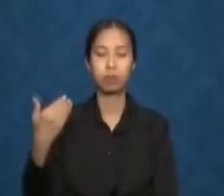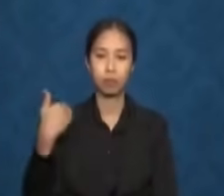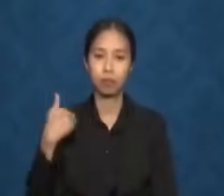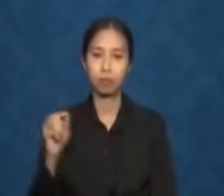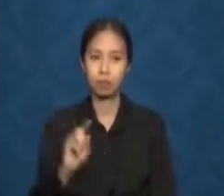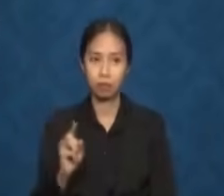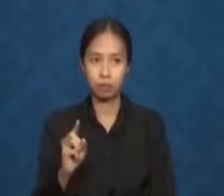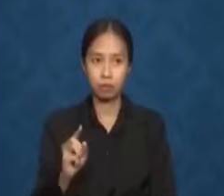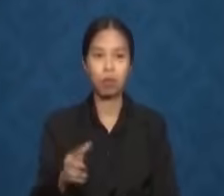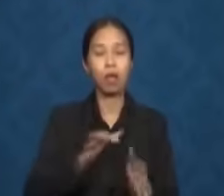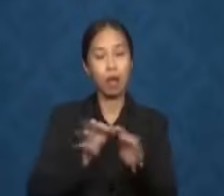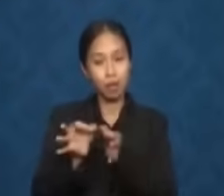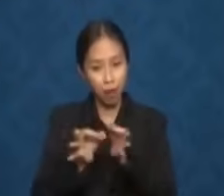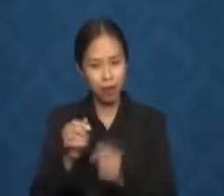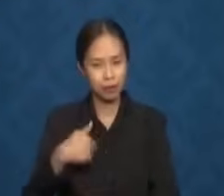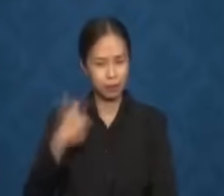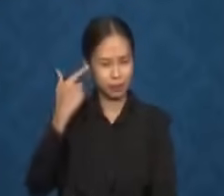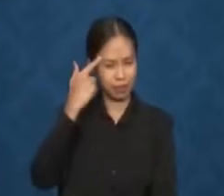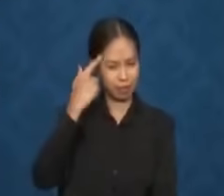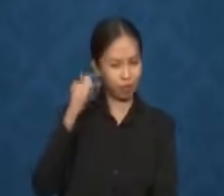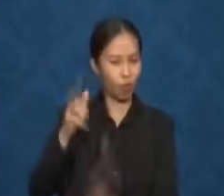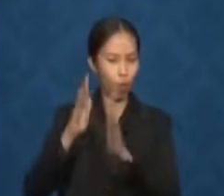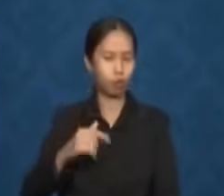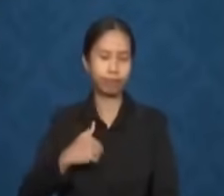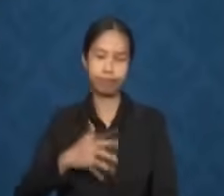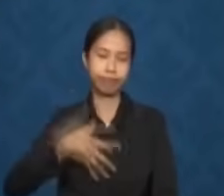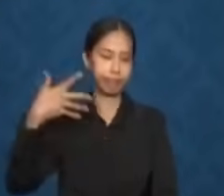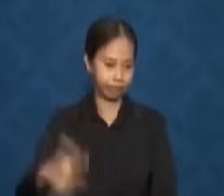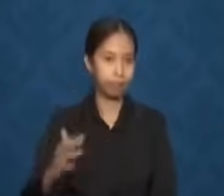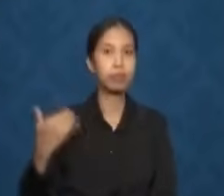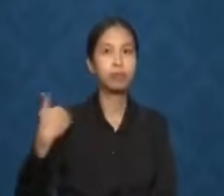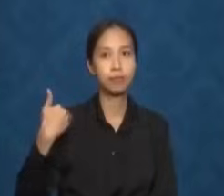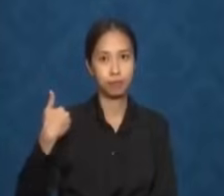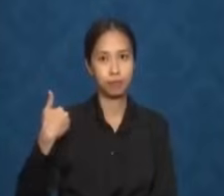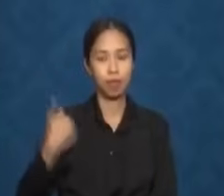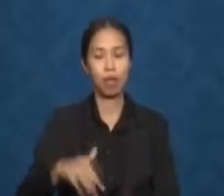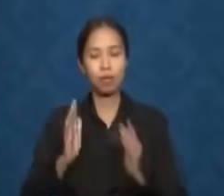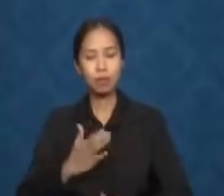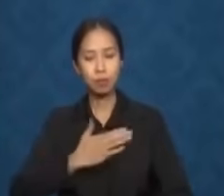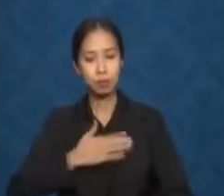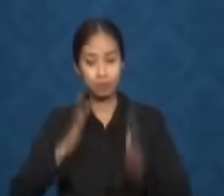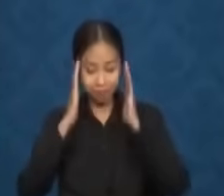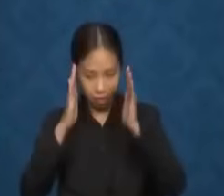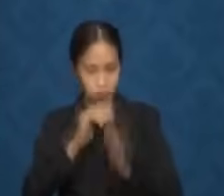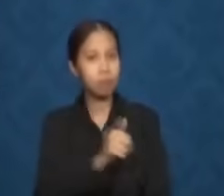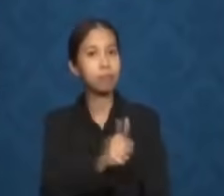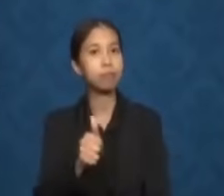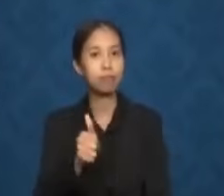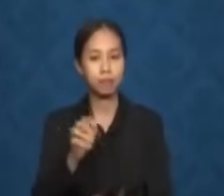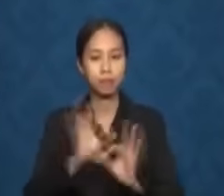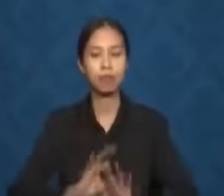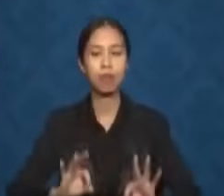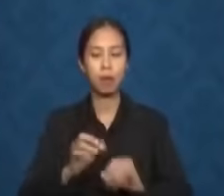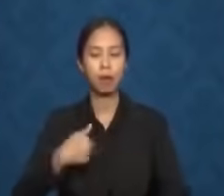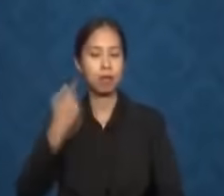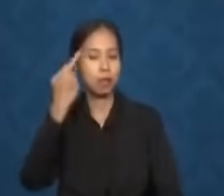ามอธิบายนิดนึงว่าเมื่อวานนี้ที่มีการอภิปรายกันในสภาเนี่ยฝั่งก้าวไกลเขาก็พยายามจะชี้ให้เห็นว่าอย่าโฟกัสเพียงแค่